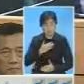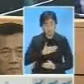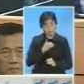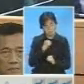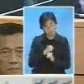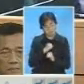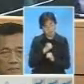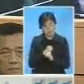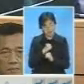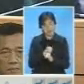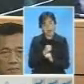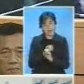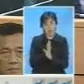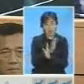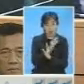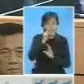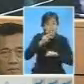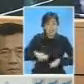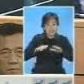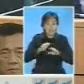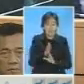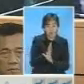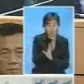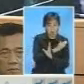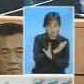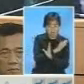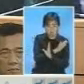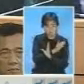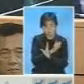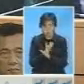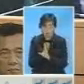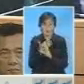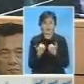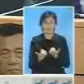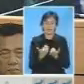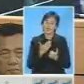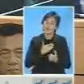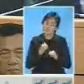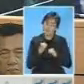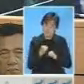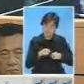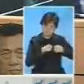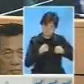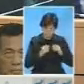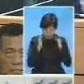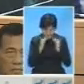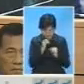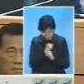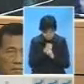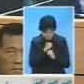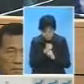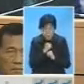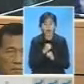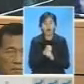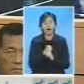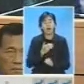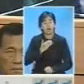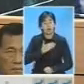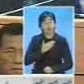ระยะเวลาก่อนน้ำท่วมจนถึงปัจจุบันนี้ผมเองมีความตั้งใจครับที่จะเป็นอะไรก็